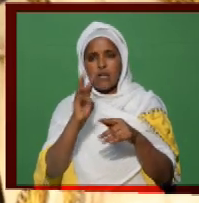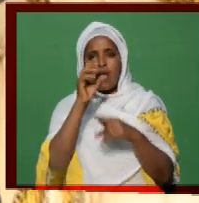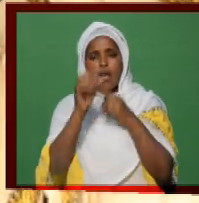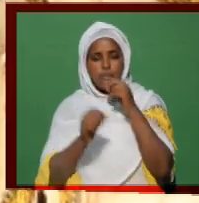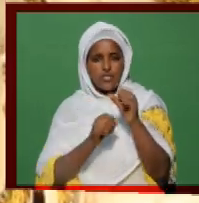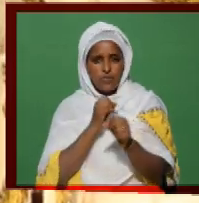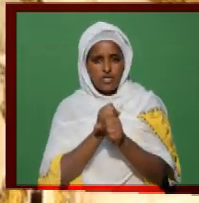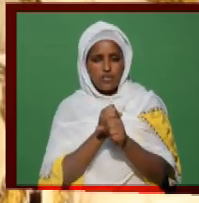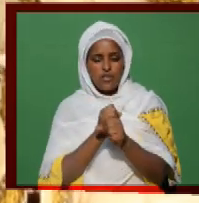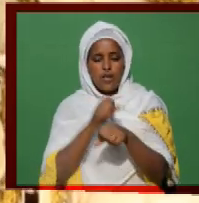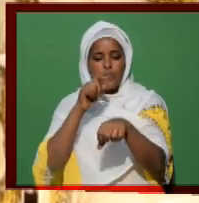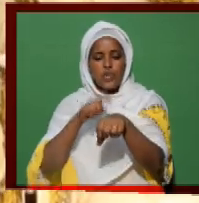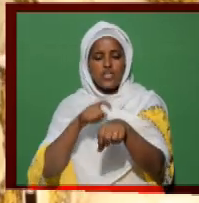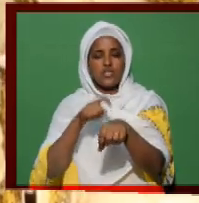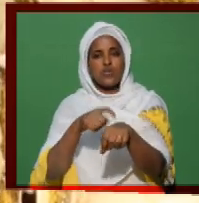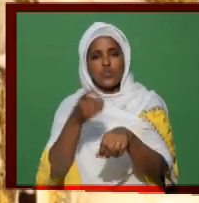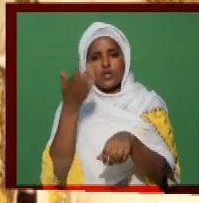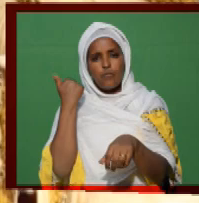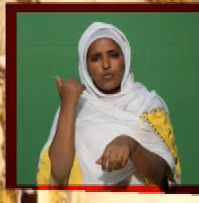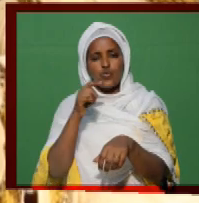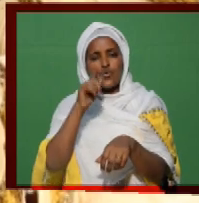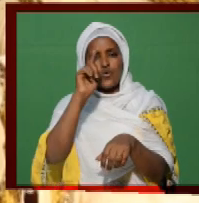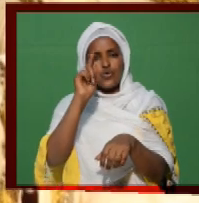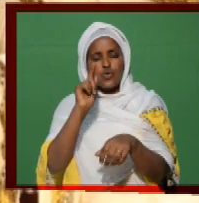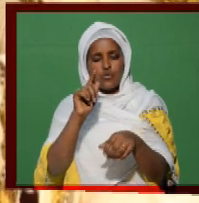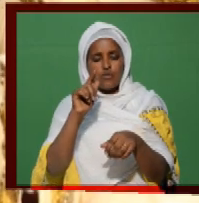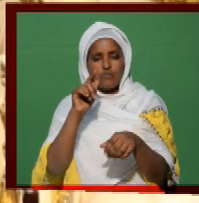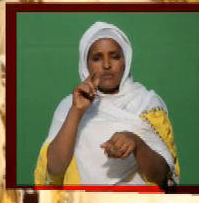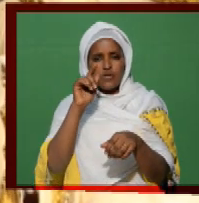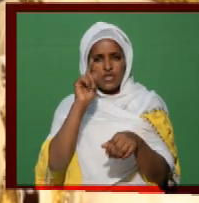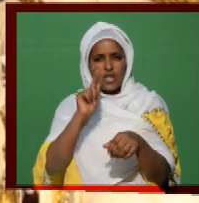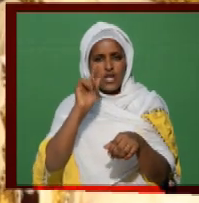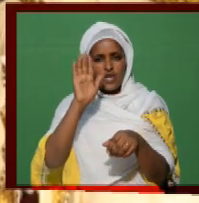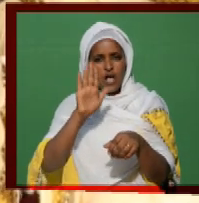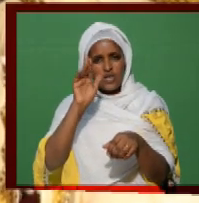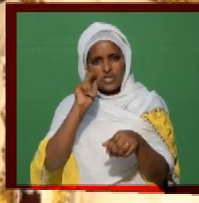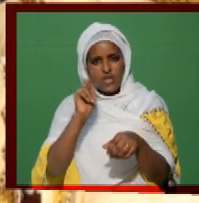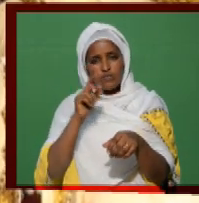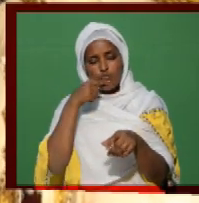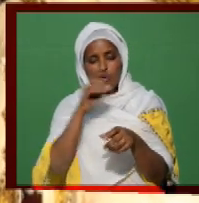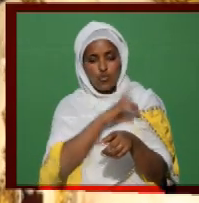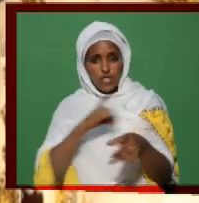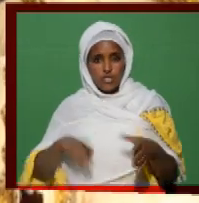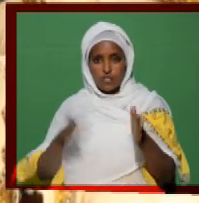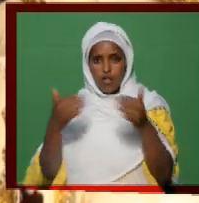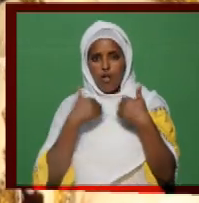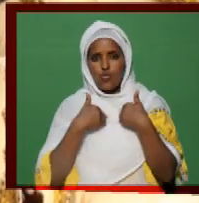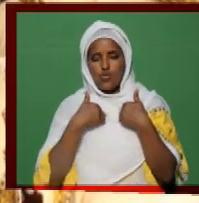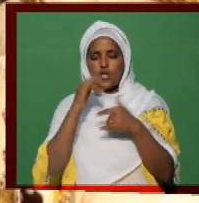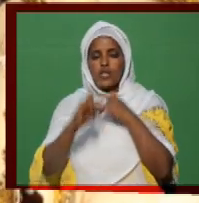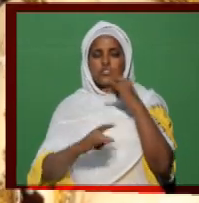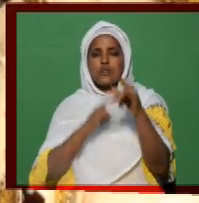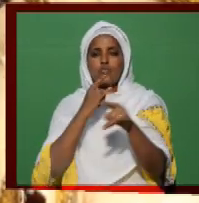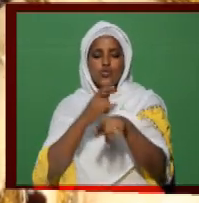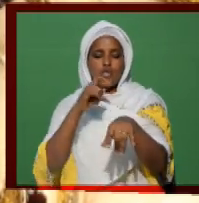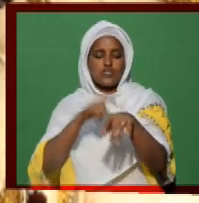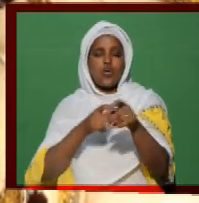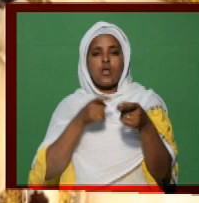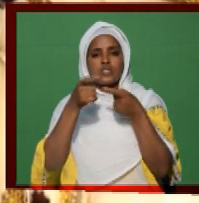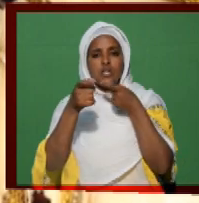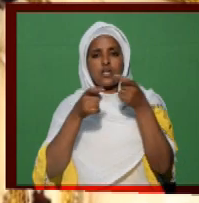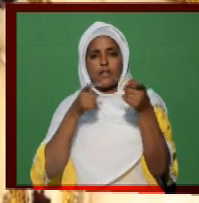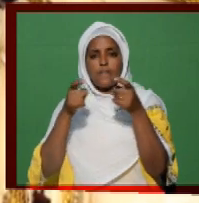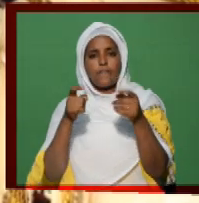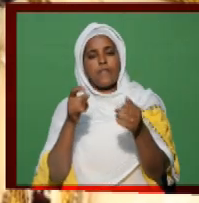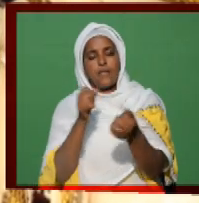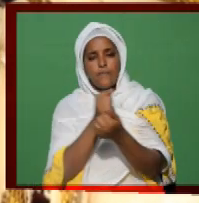በ1956 ዓመተ ምህረት በወቅቱ የነበሩት ነጋድራስ ጌታና ሐሳይ የሚባሉ ክርስቲያን እና የዘመኑ የወቅቱ